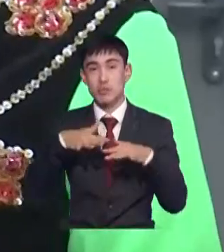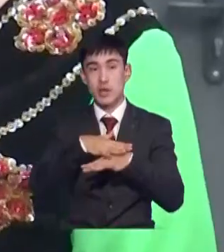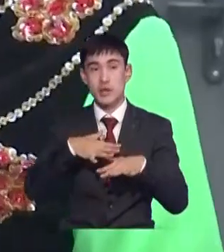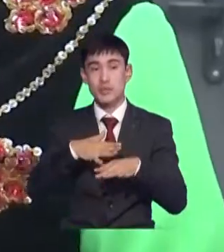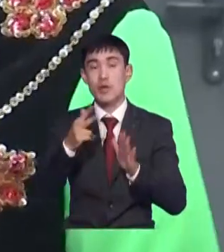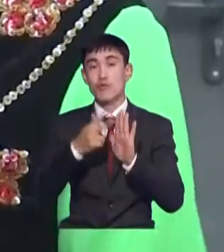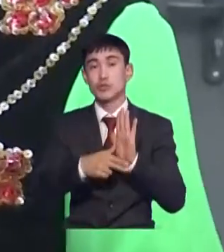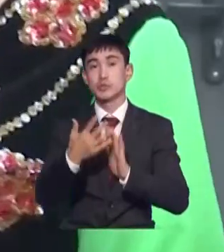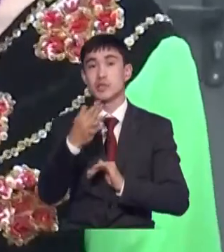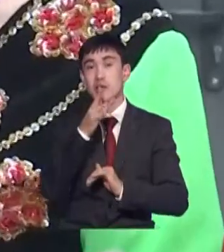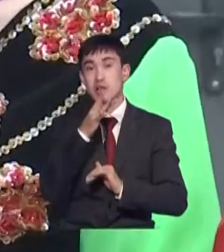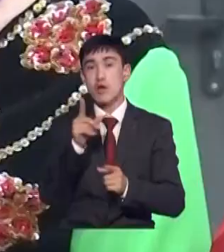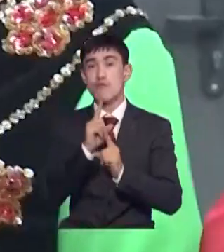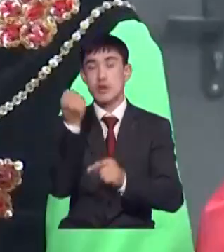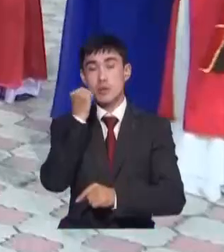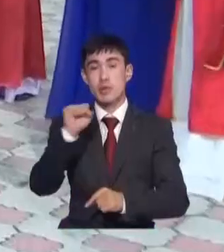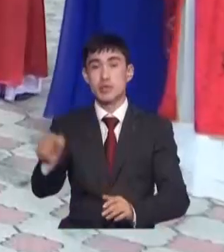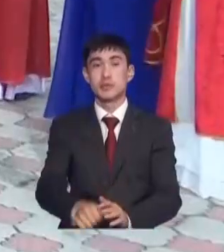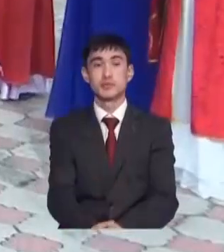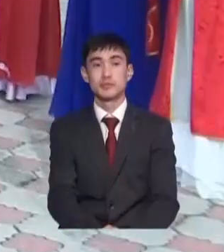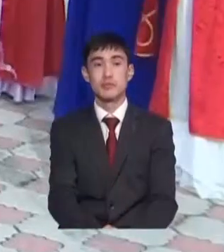и 80-летию Великой Победы.